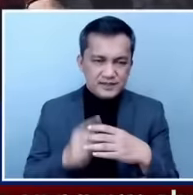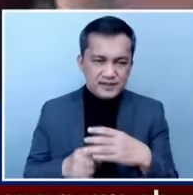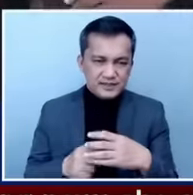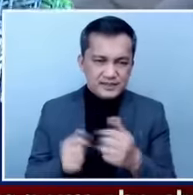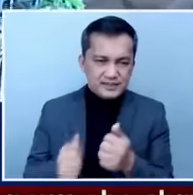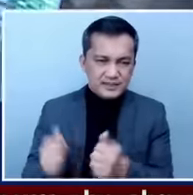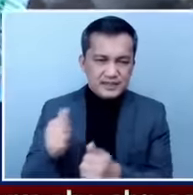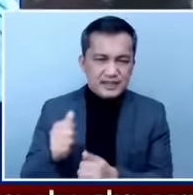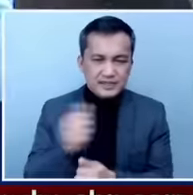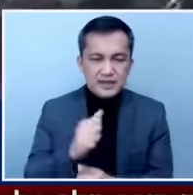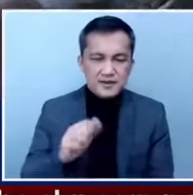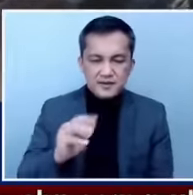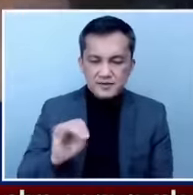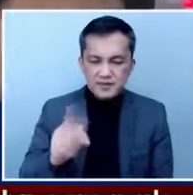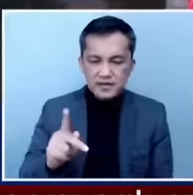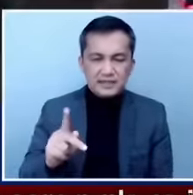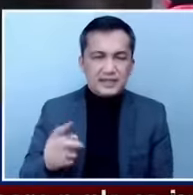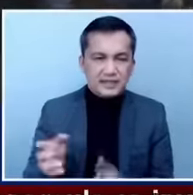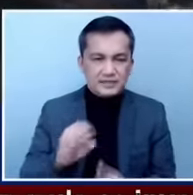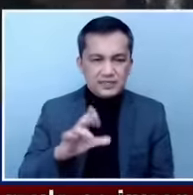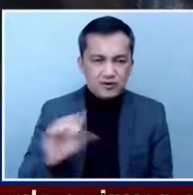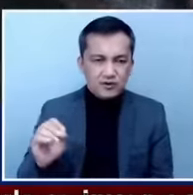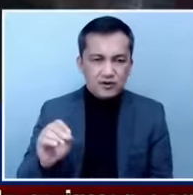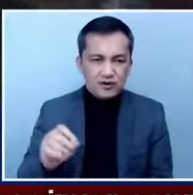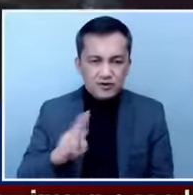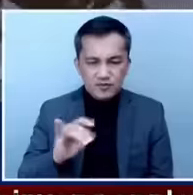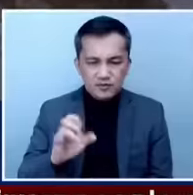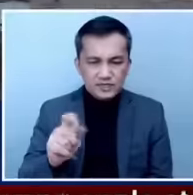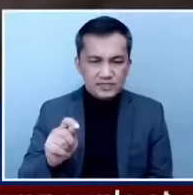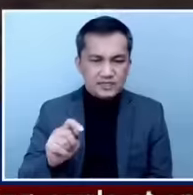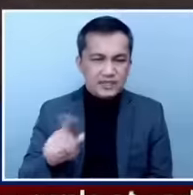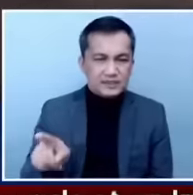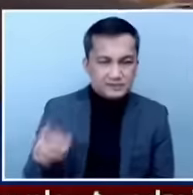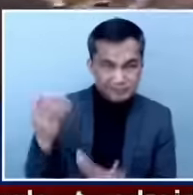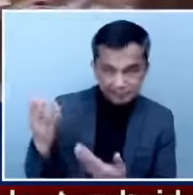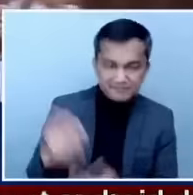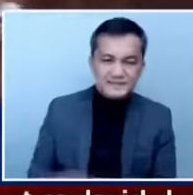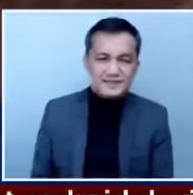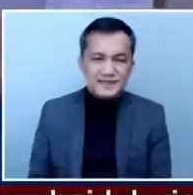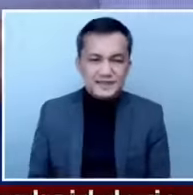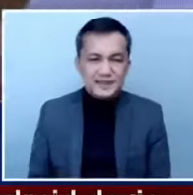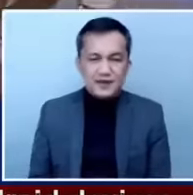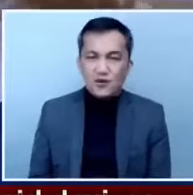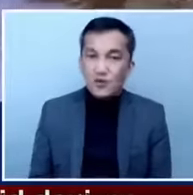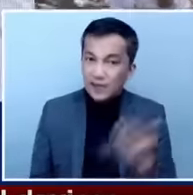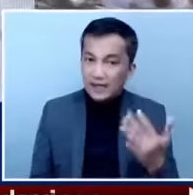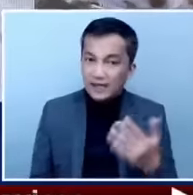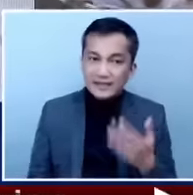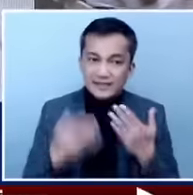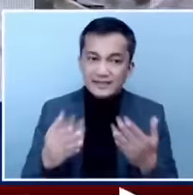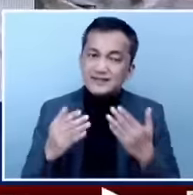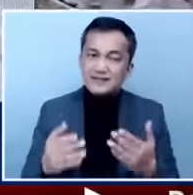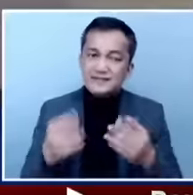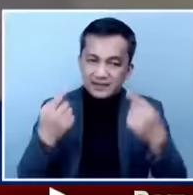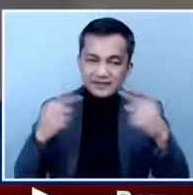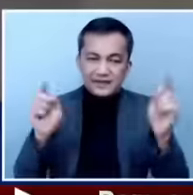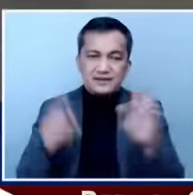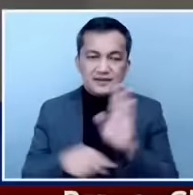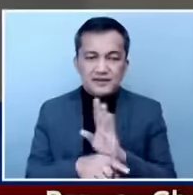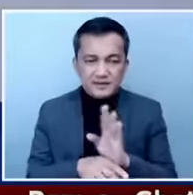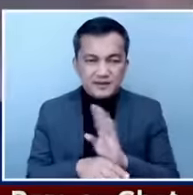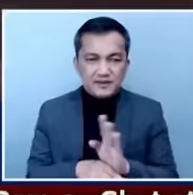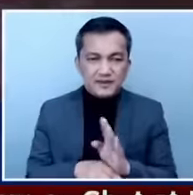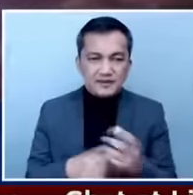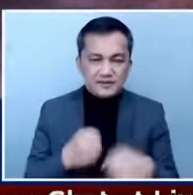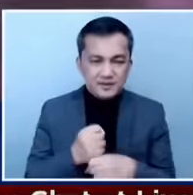Mark Lopez at COO for Broadcast Cory Vidanes. Ito'y para magpasalamat sa tagumpay ng pelikula na gumawa